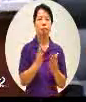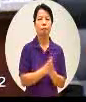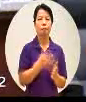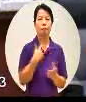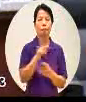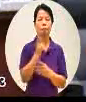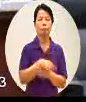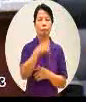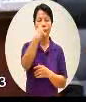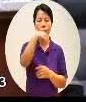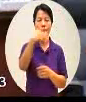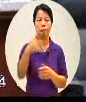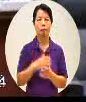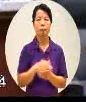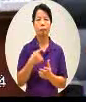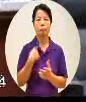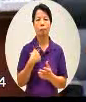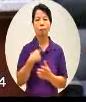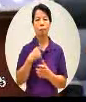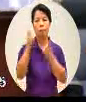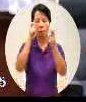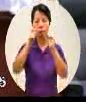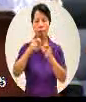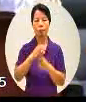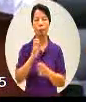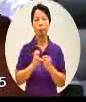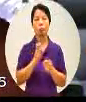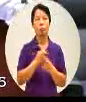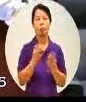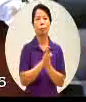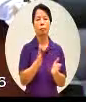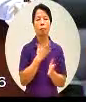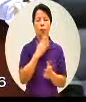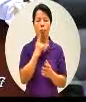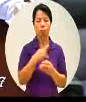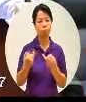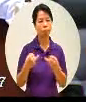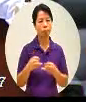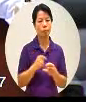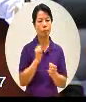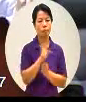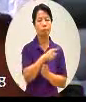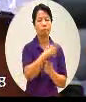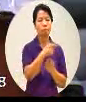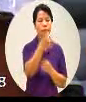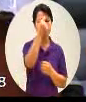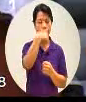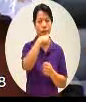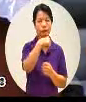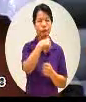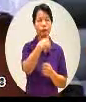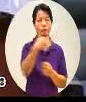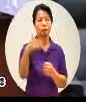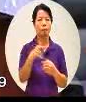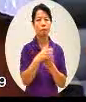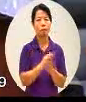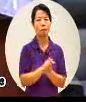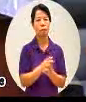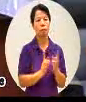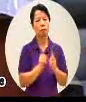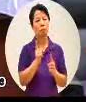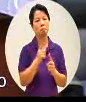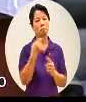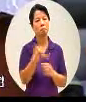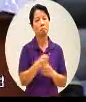读红中，伊是一百分，我是九十分呢。我成都敢有比红中的较歹吗？迄十分差偌济啊？你敢